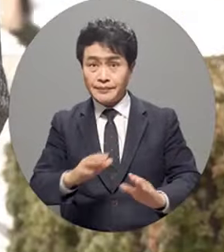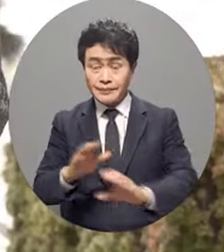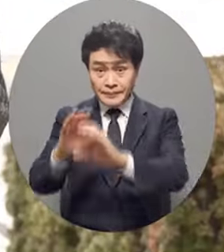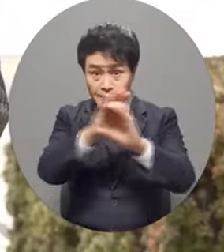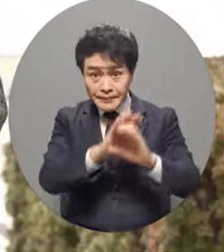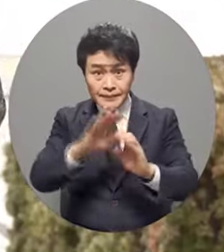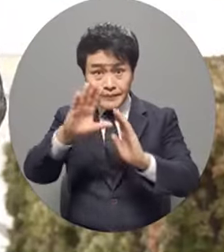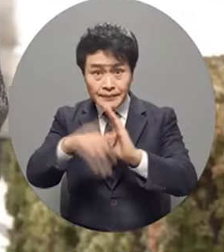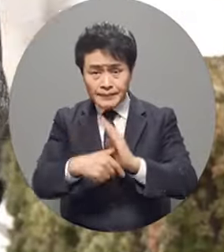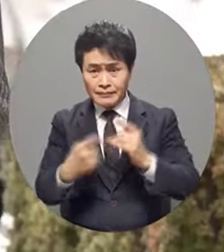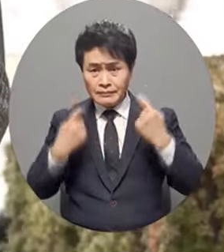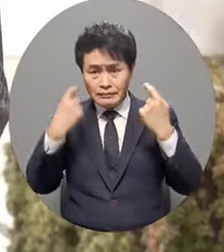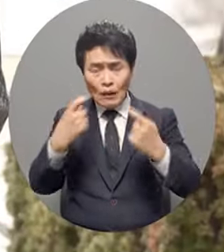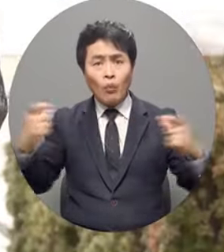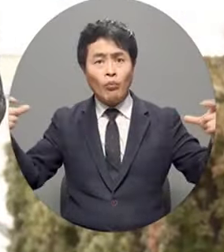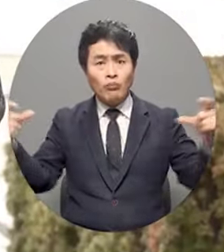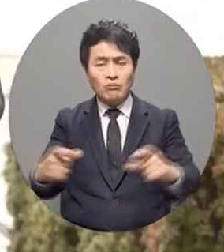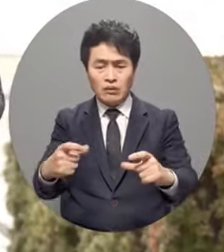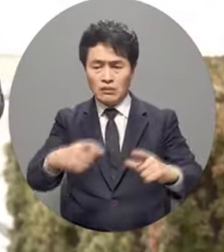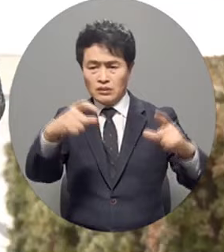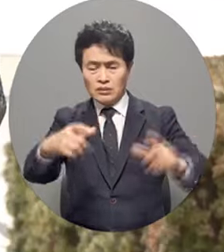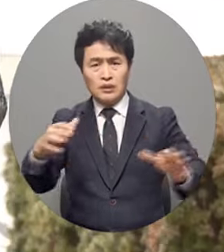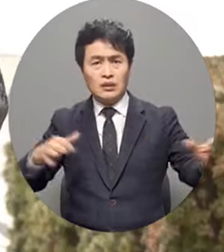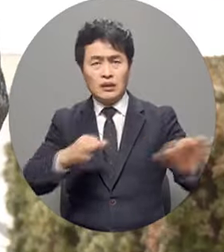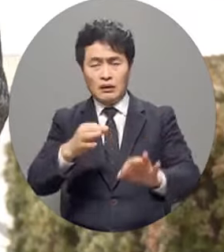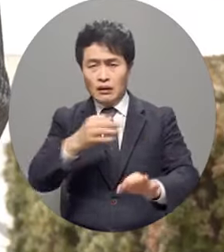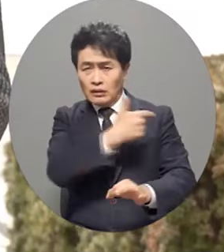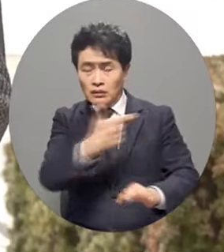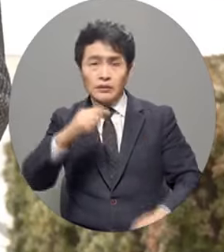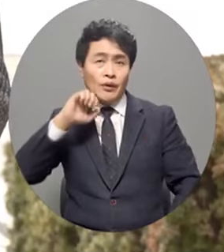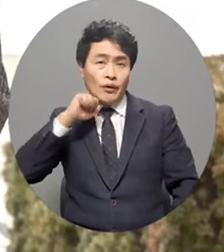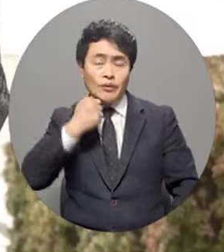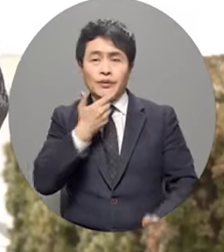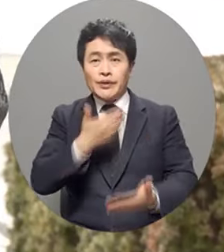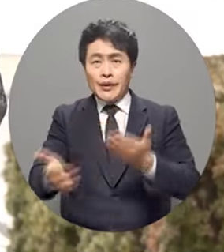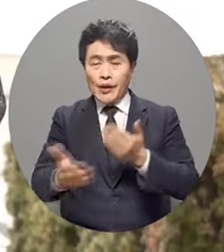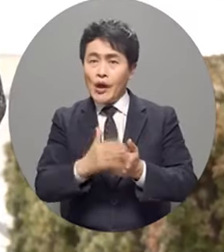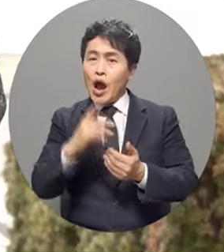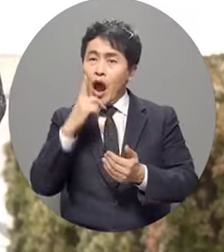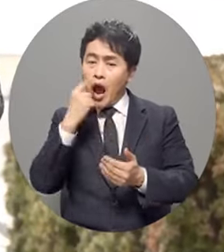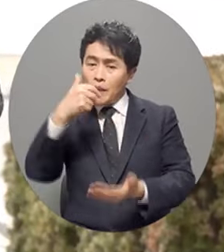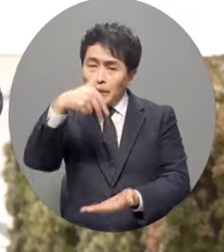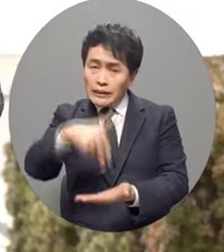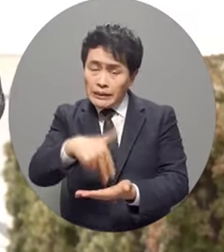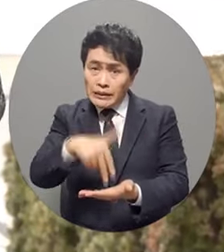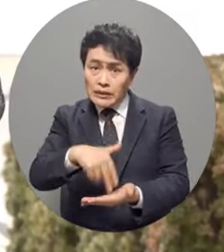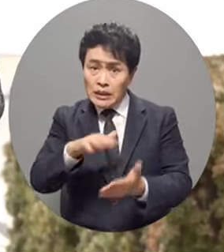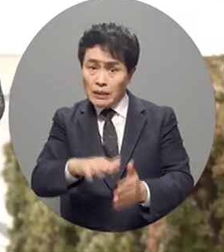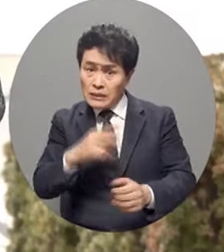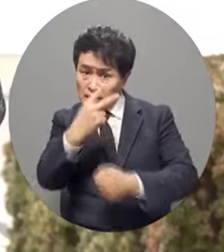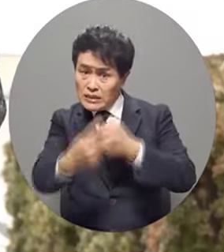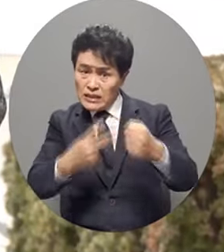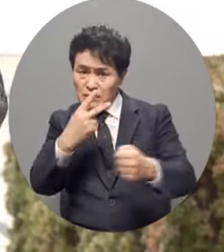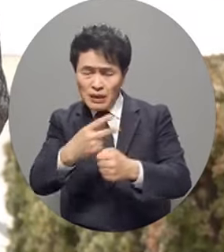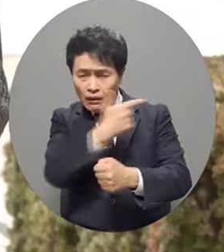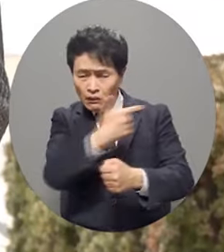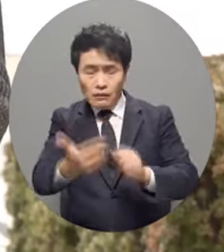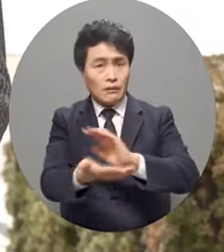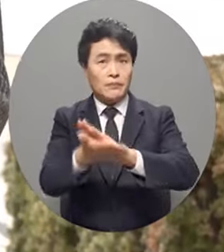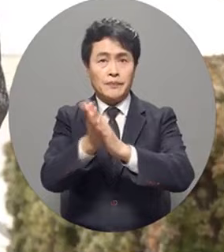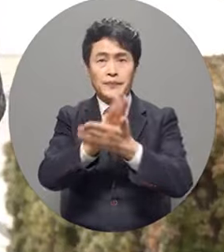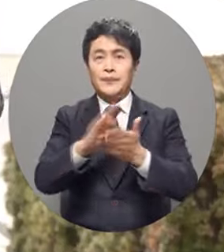당시 관광객이 급감해 지역 경제에 큰 어려움을 겪었던 일본의 처지가 불과 2년 만에 크게